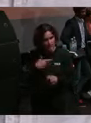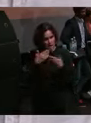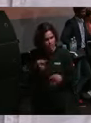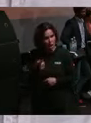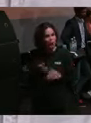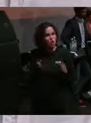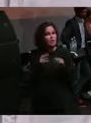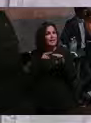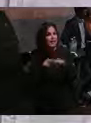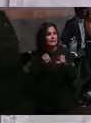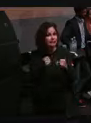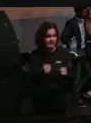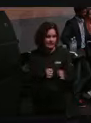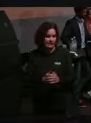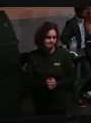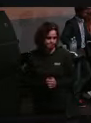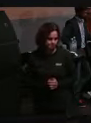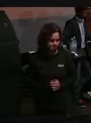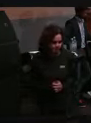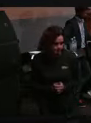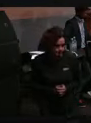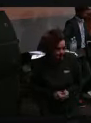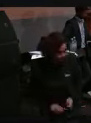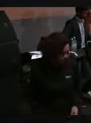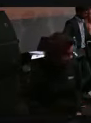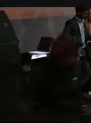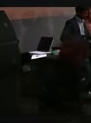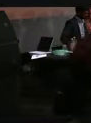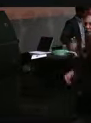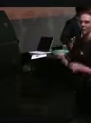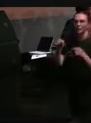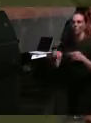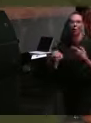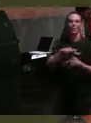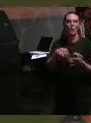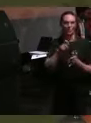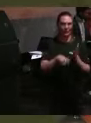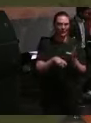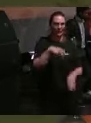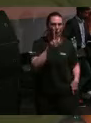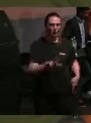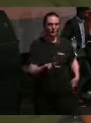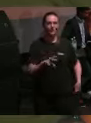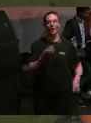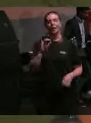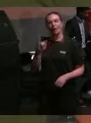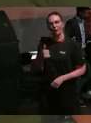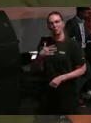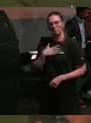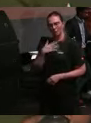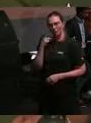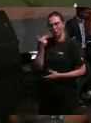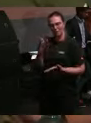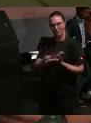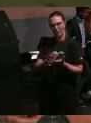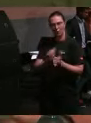Kortreist energi. Ideen, konkurransen fortsetter hos Miljøpartiet De Grønne. Ja, jeg skal prøve å gjøre med konkurransen. Først så skal